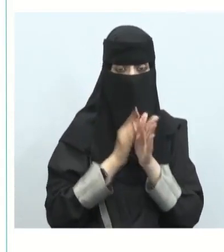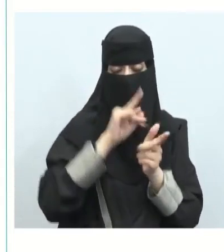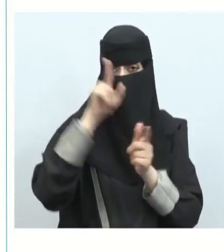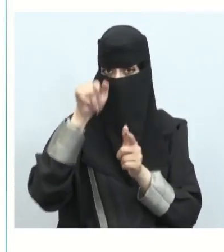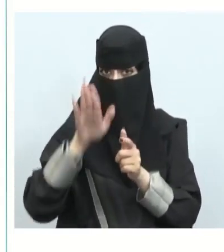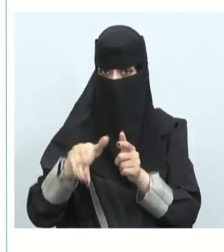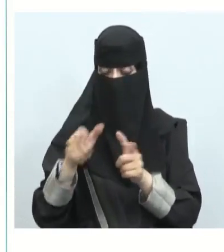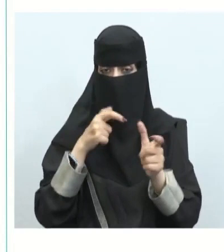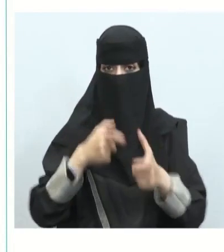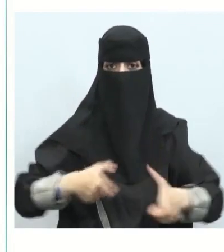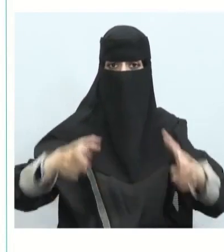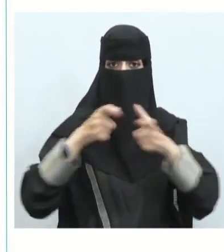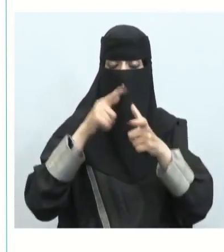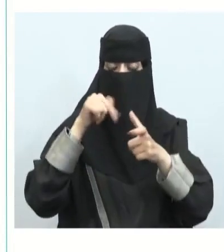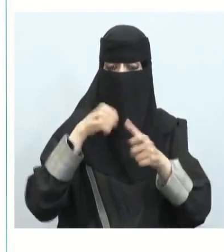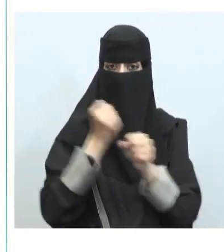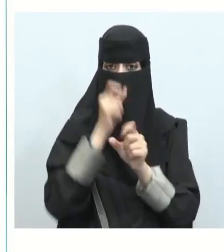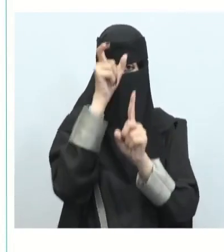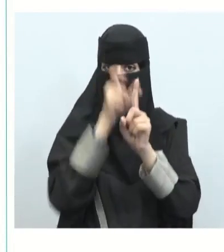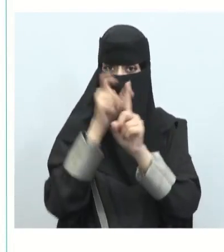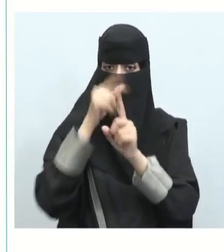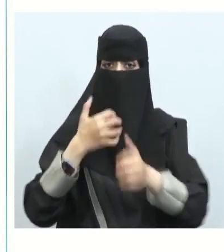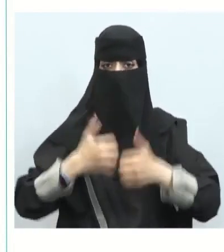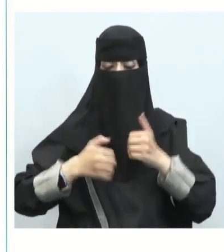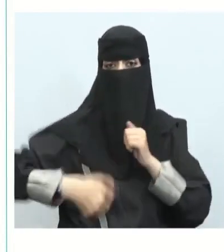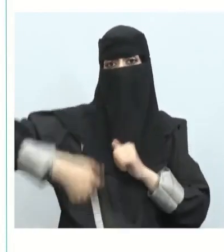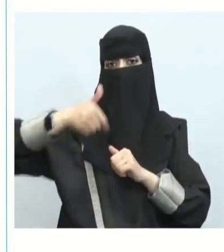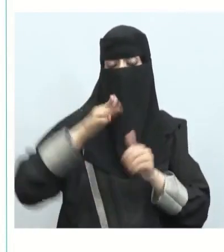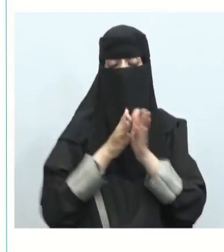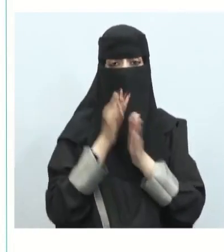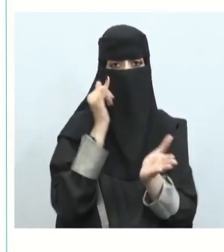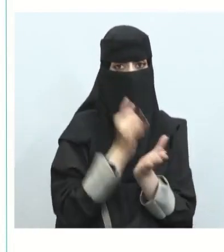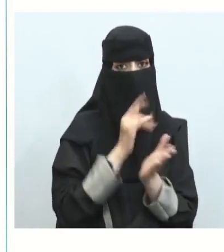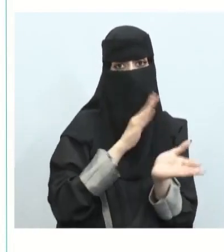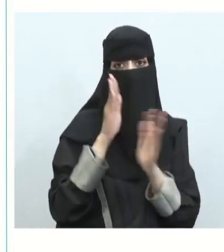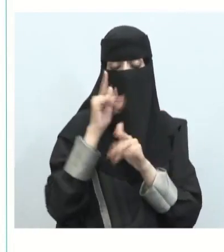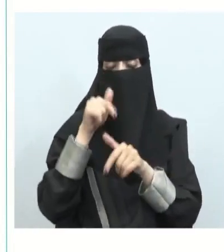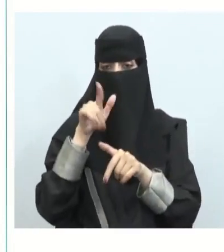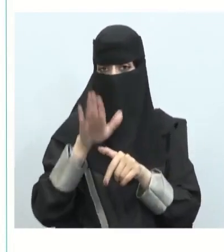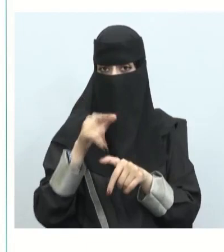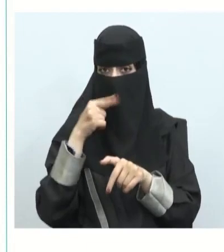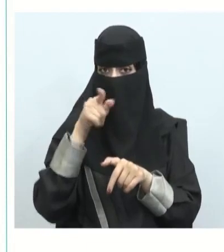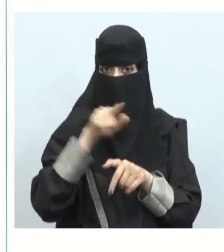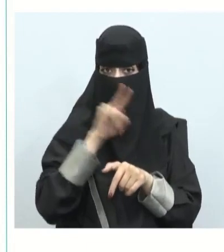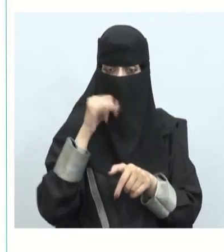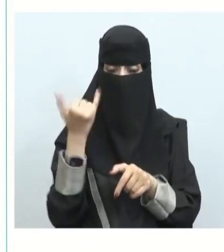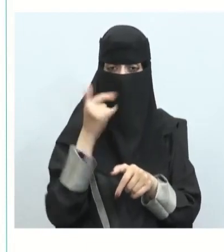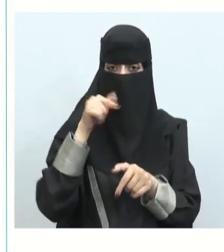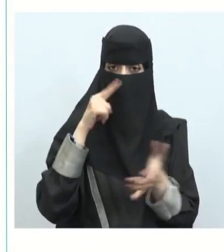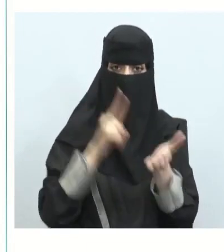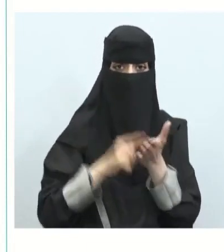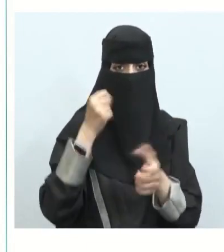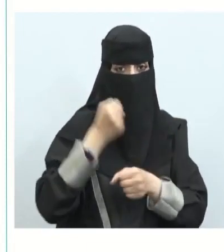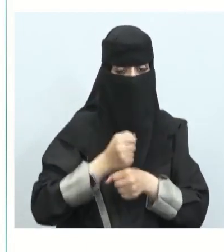له مجموعه من محفزات للموظفين تشعره بالانجاز الاهتمام المسؤوليه وذكر ان ليس بالضروره ان تكون